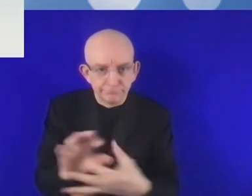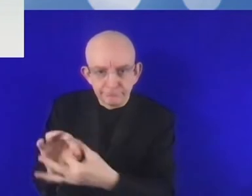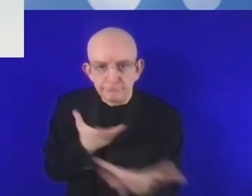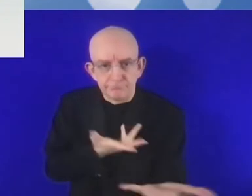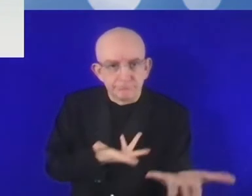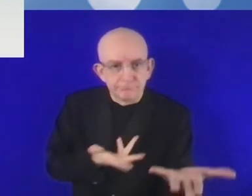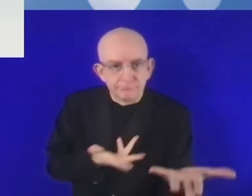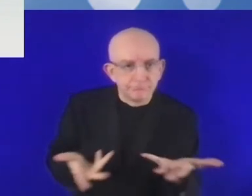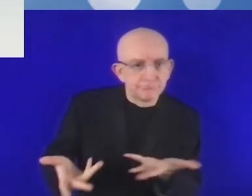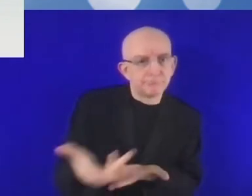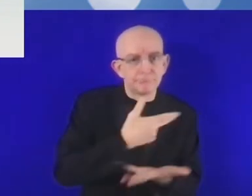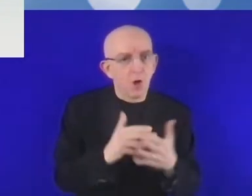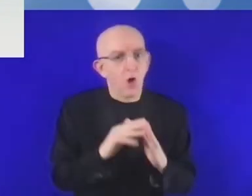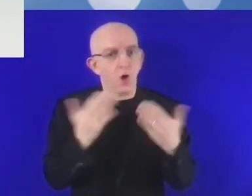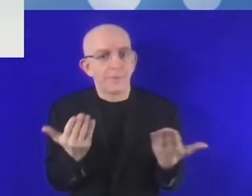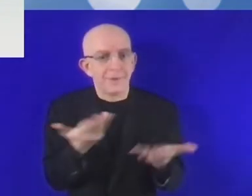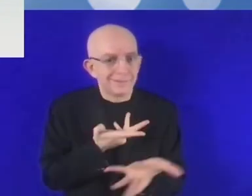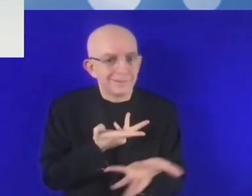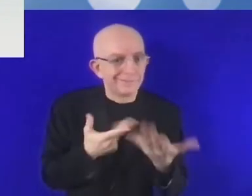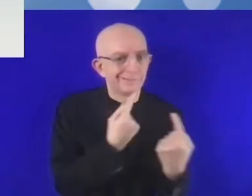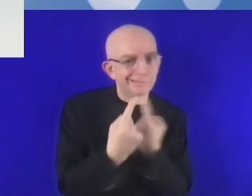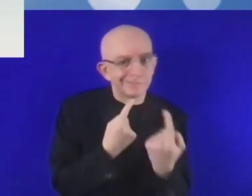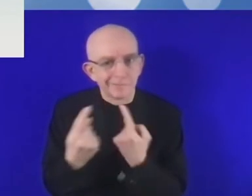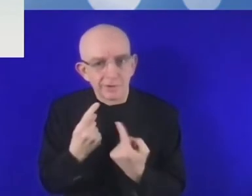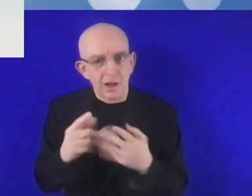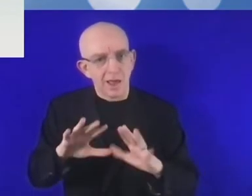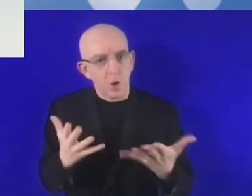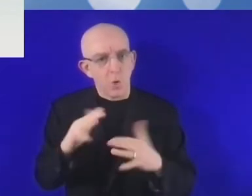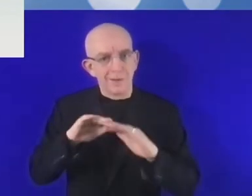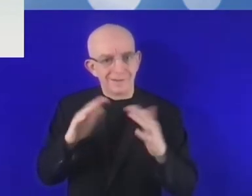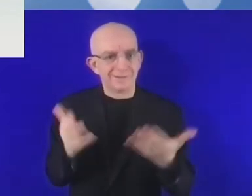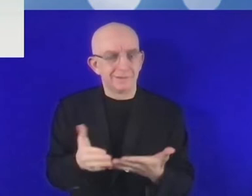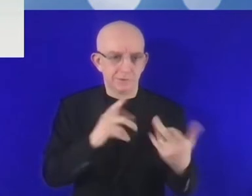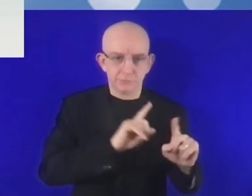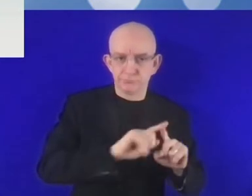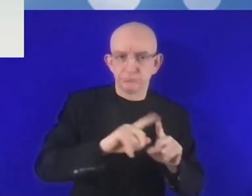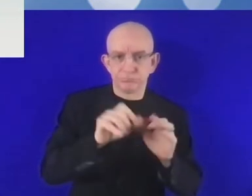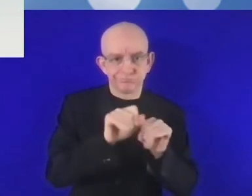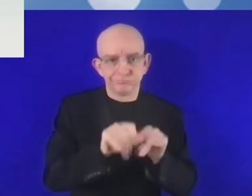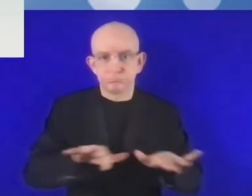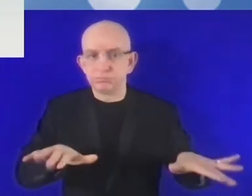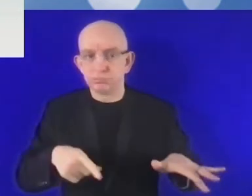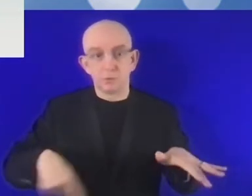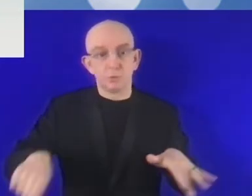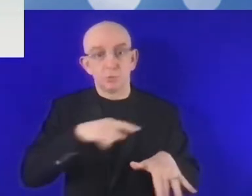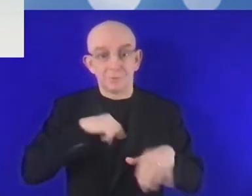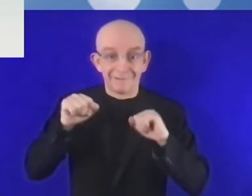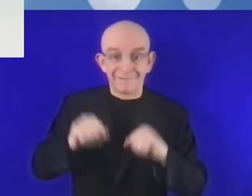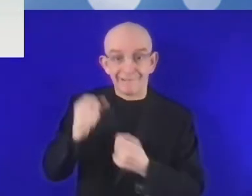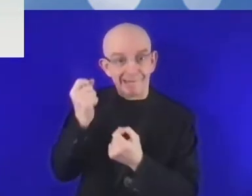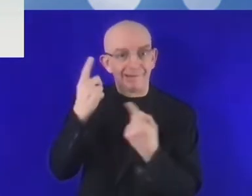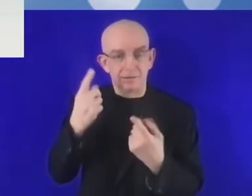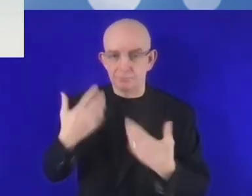جلسات دولية. لذلك إن منتدى الحكم العالمي مهم بالنسبة لنا، لأننا